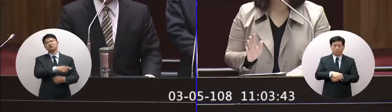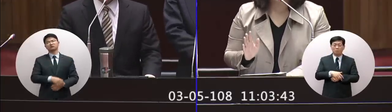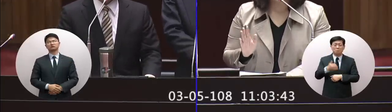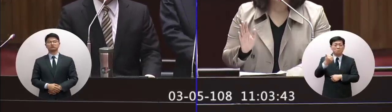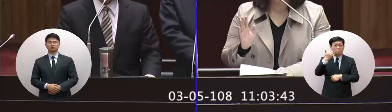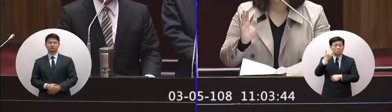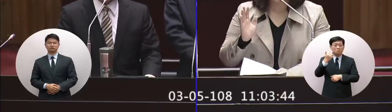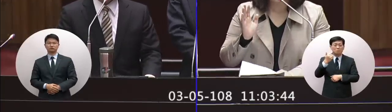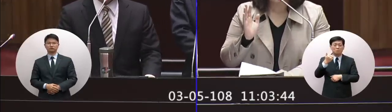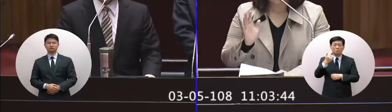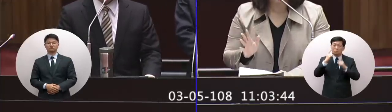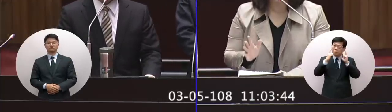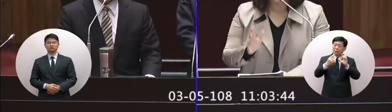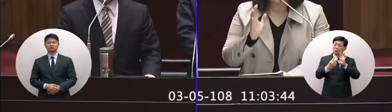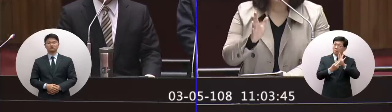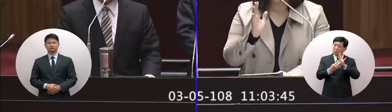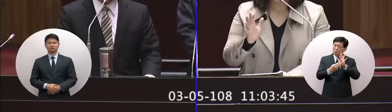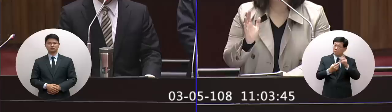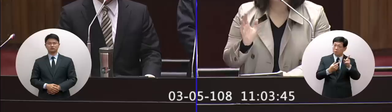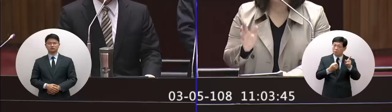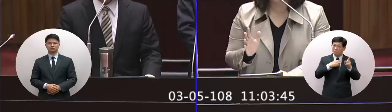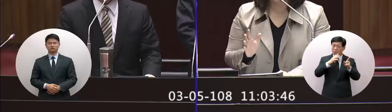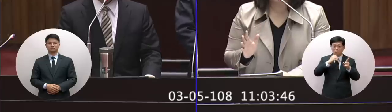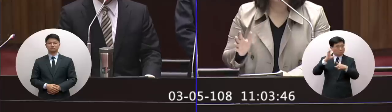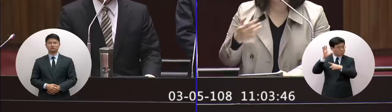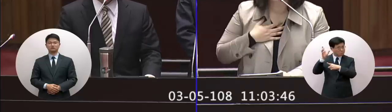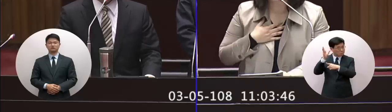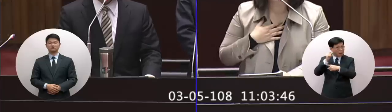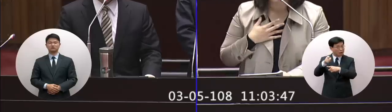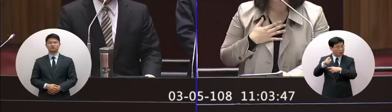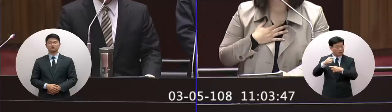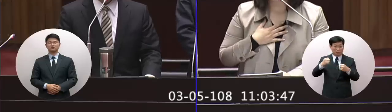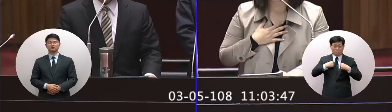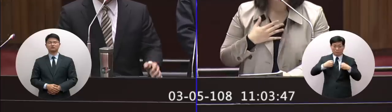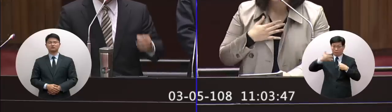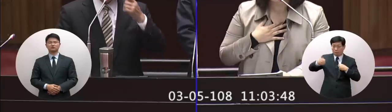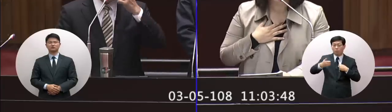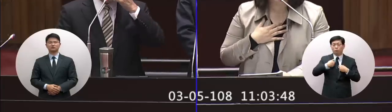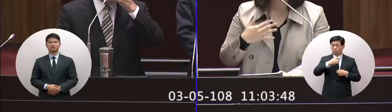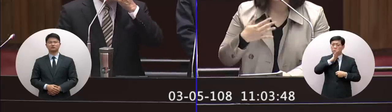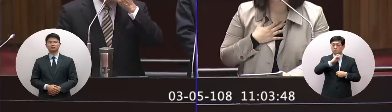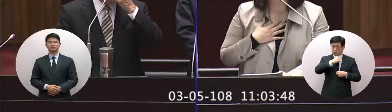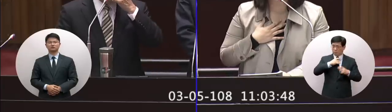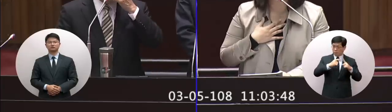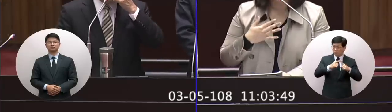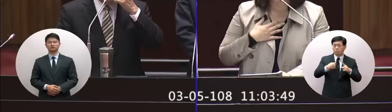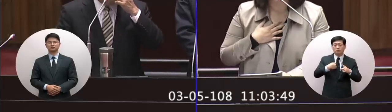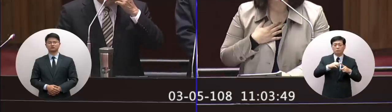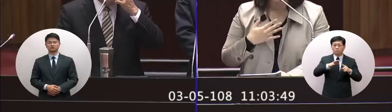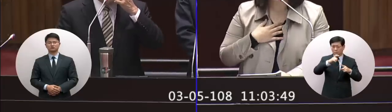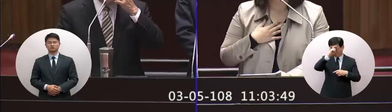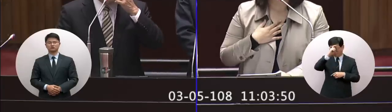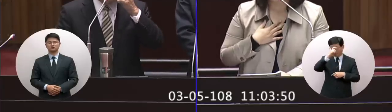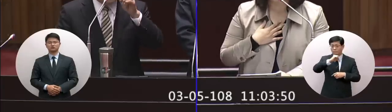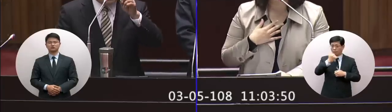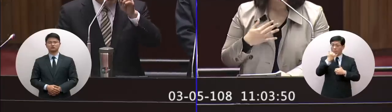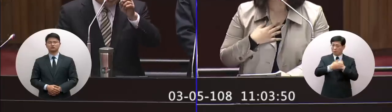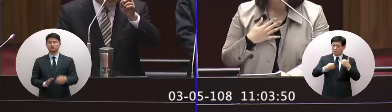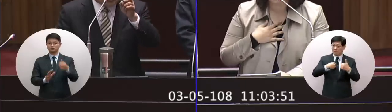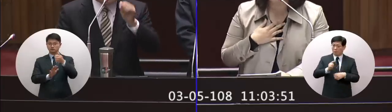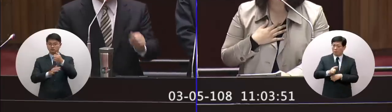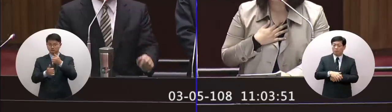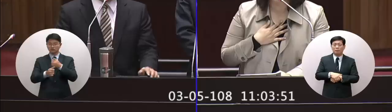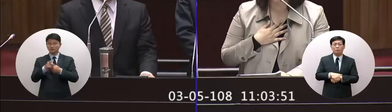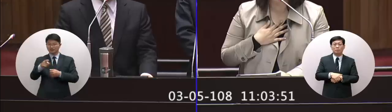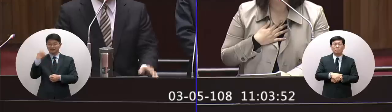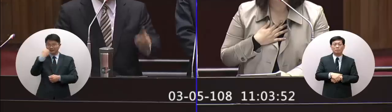说要听习近平什么，我是一个台湾的民众，我只希望台湾能够保护我什么， 委员，你